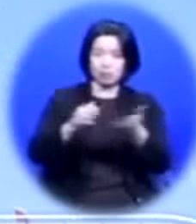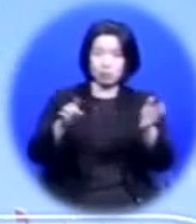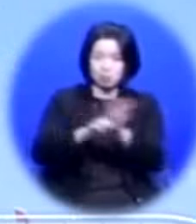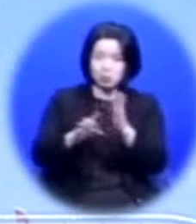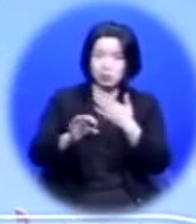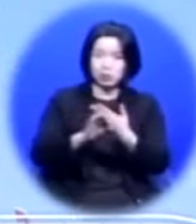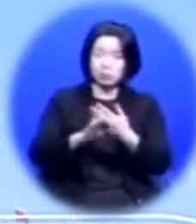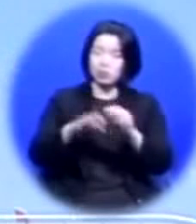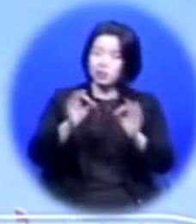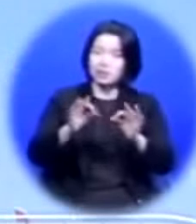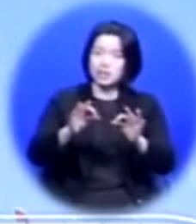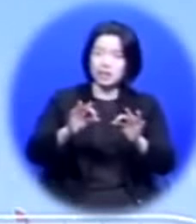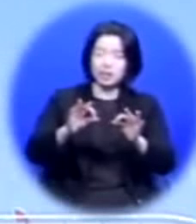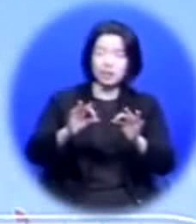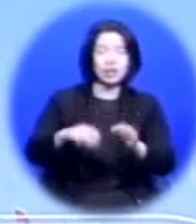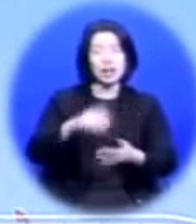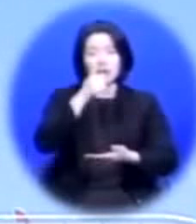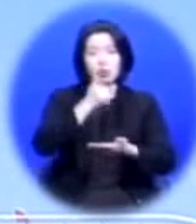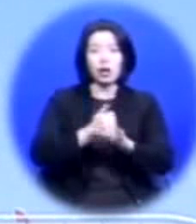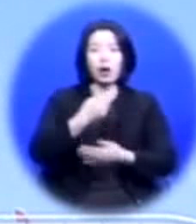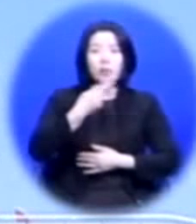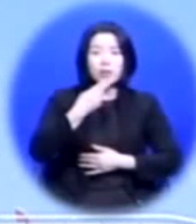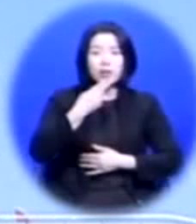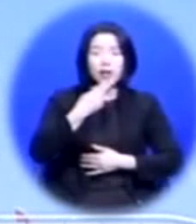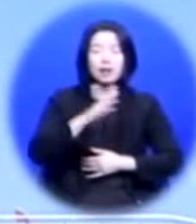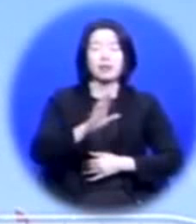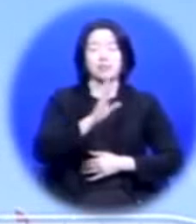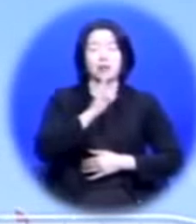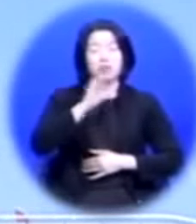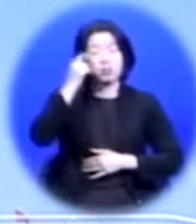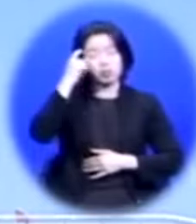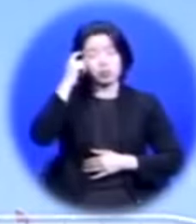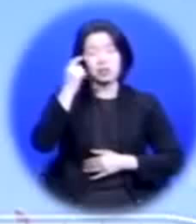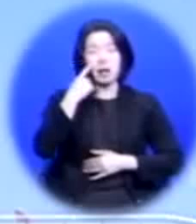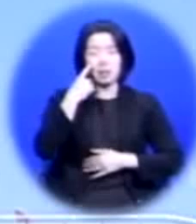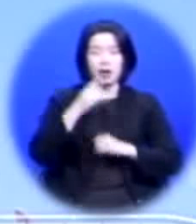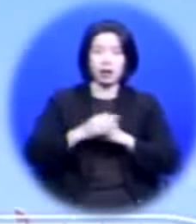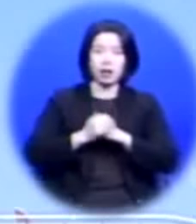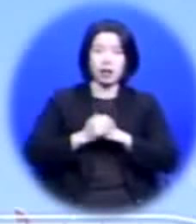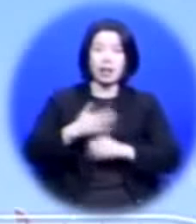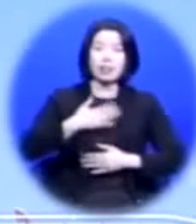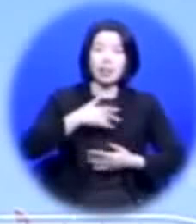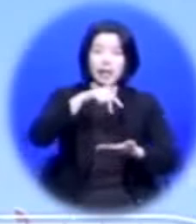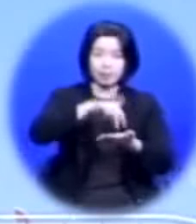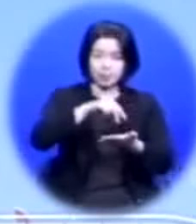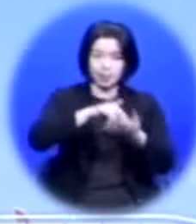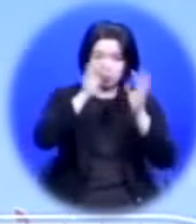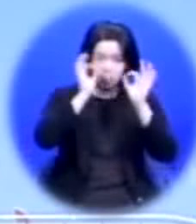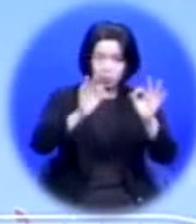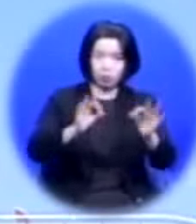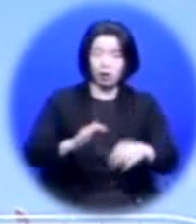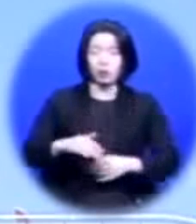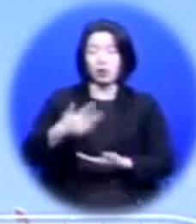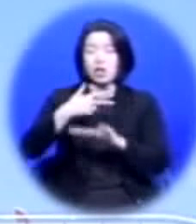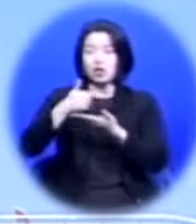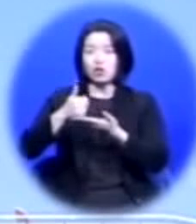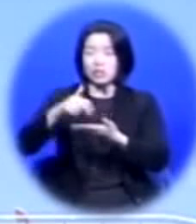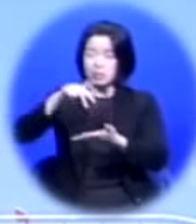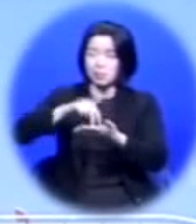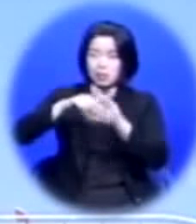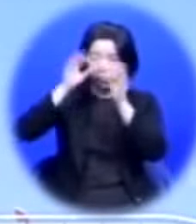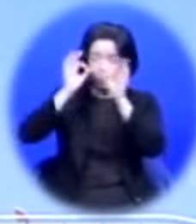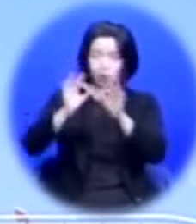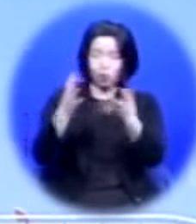안 짓게 된다고 생각하는게 맞을지 내 입장에서 보는 것과 주님의 입장에서 보는게 많이